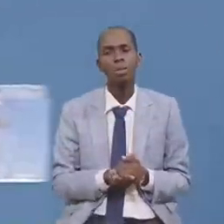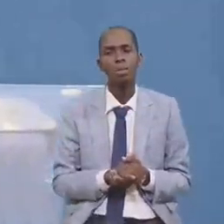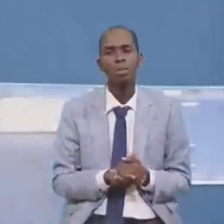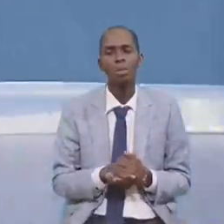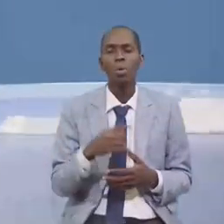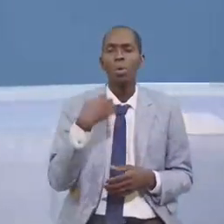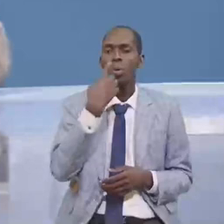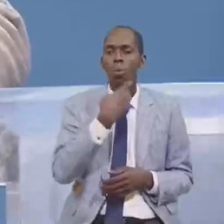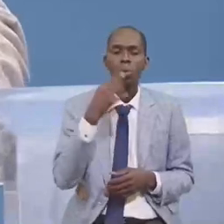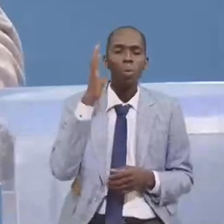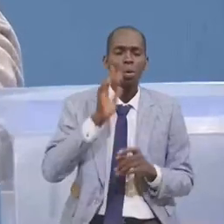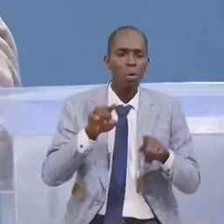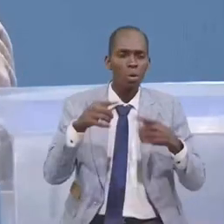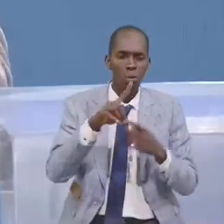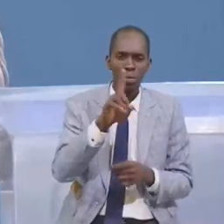Qui ira?